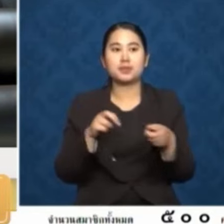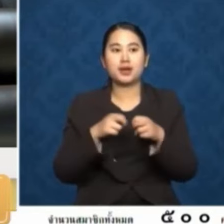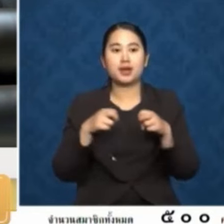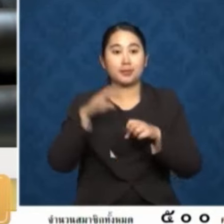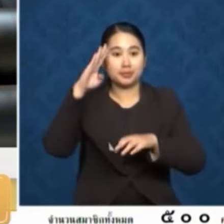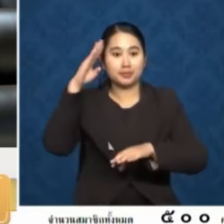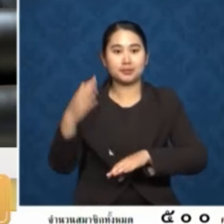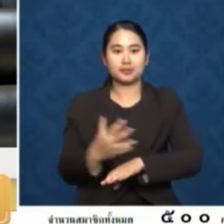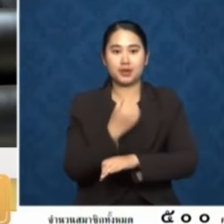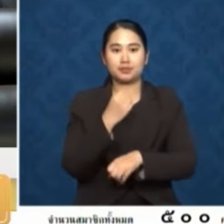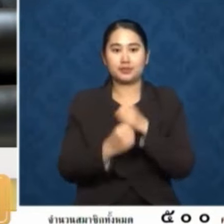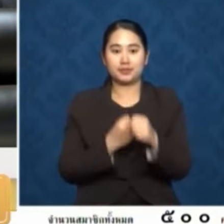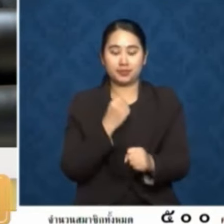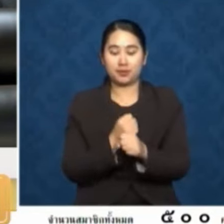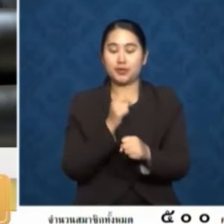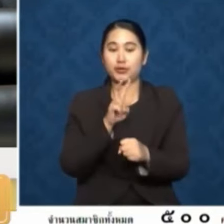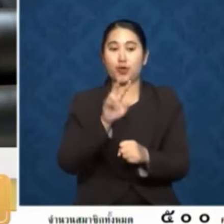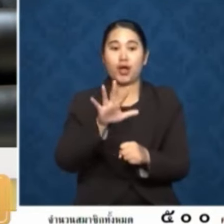ารในปี